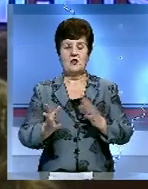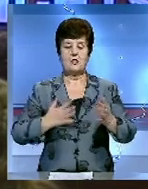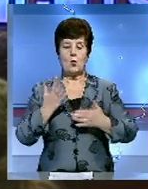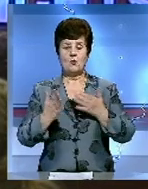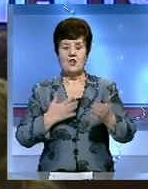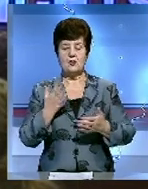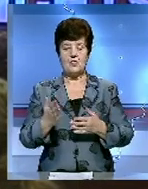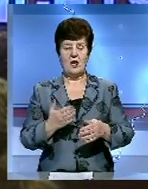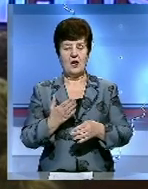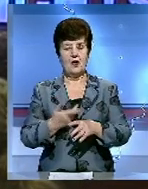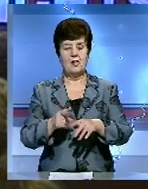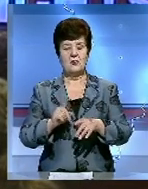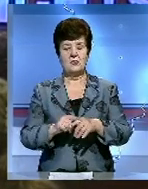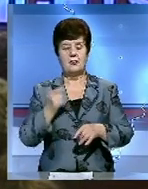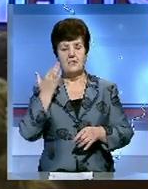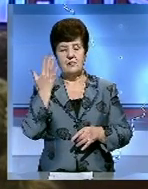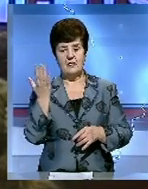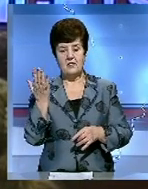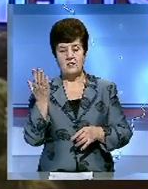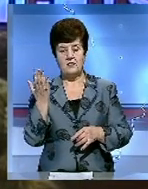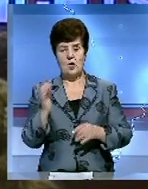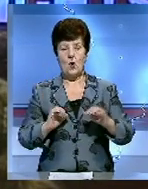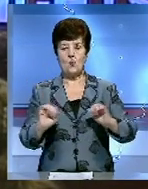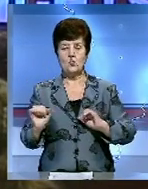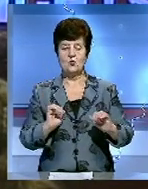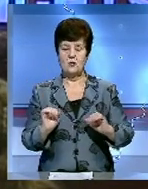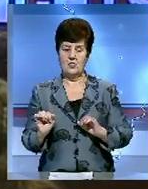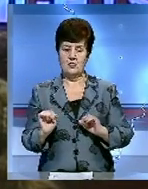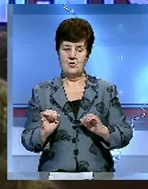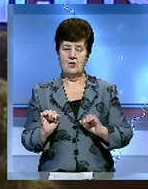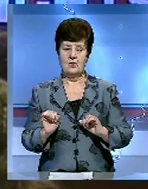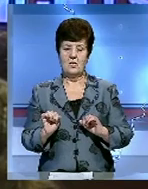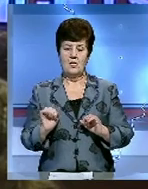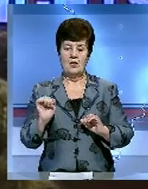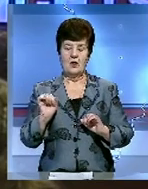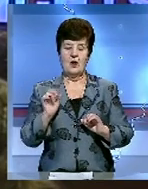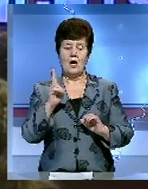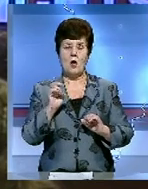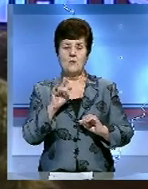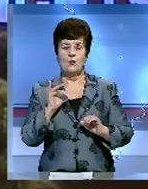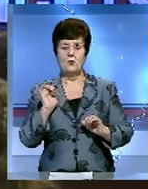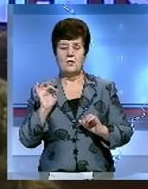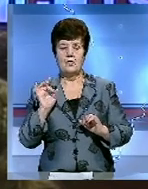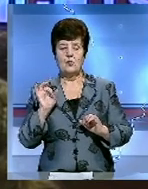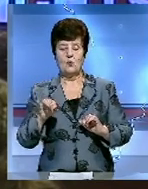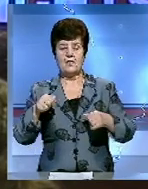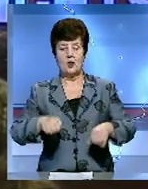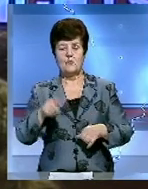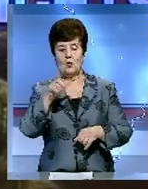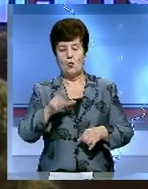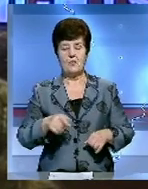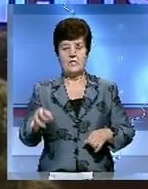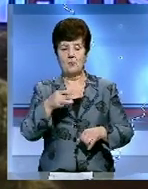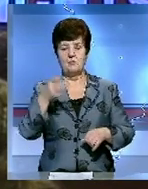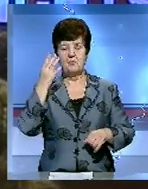și inspirația conducerii sau campionilor în drepturilor omului din Republica Moldova,